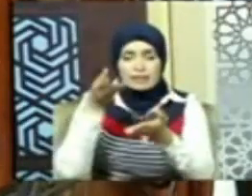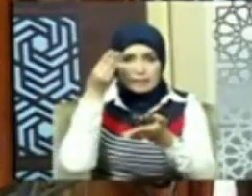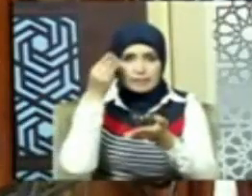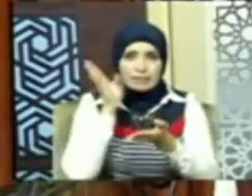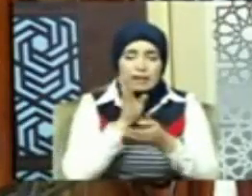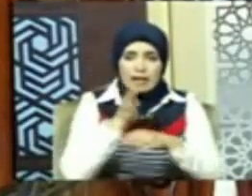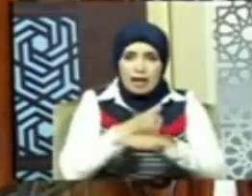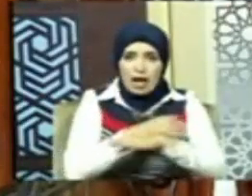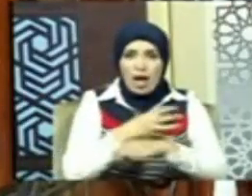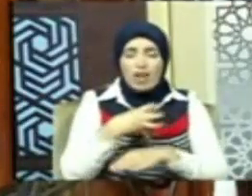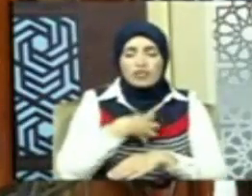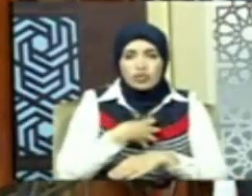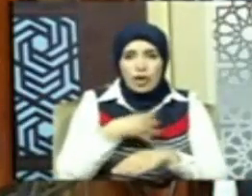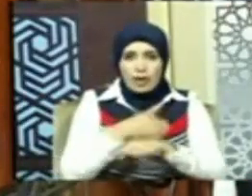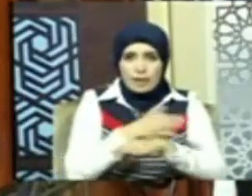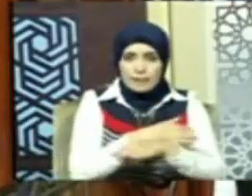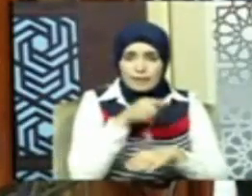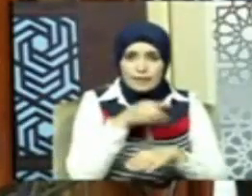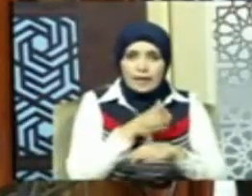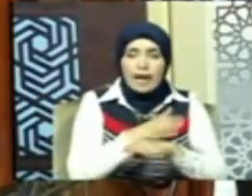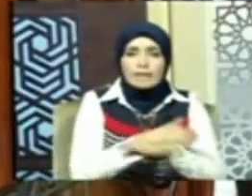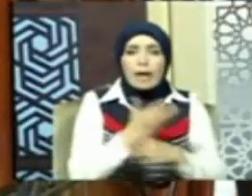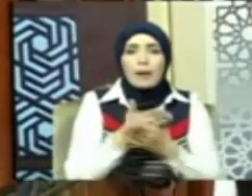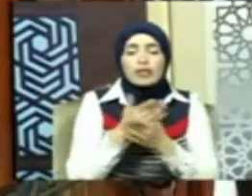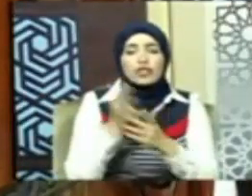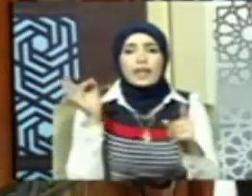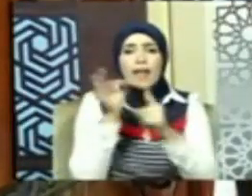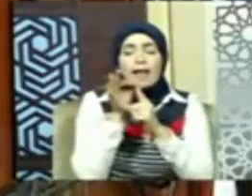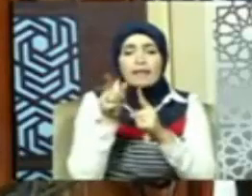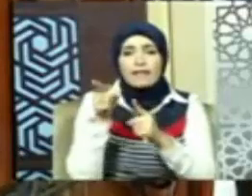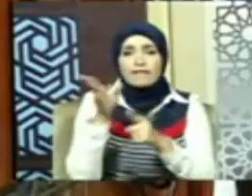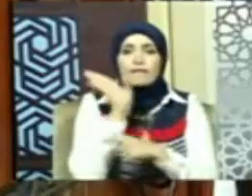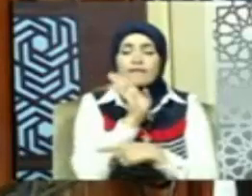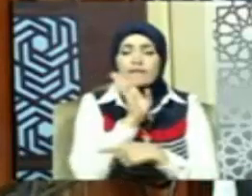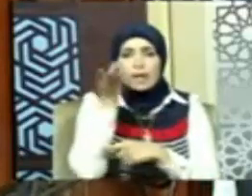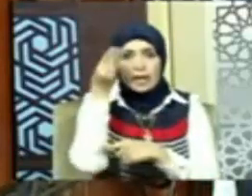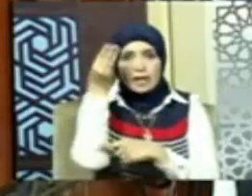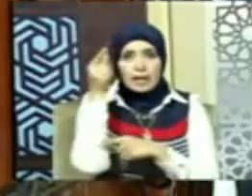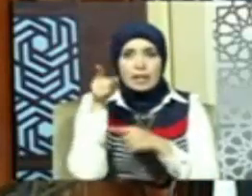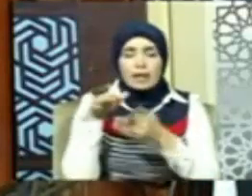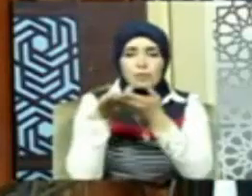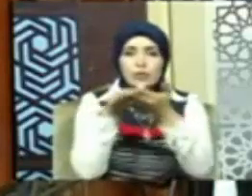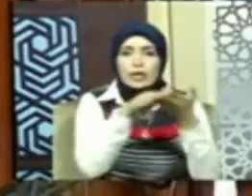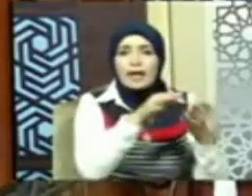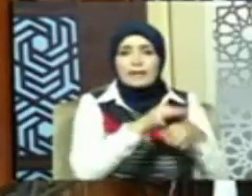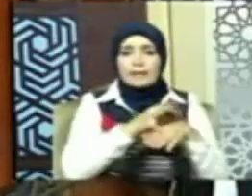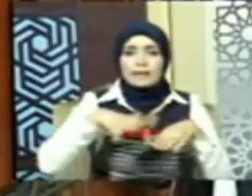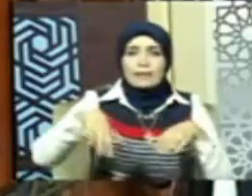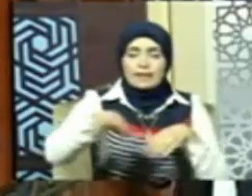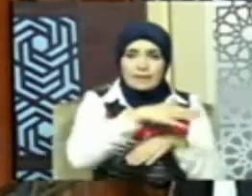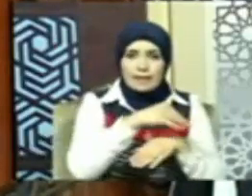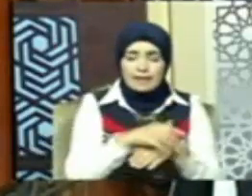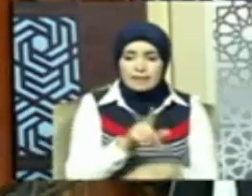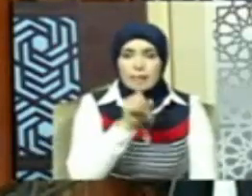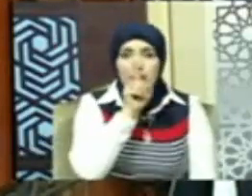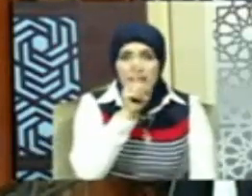به غاسا، أأشقى به غاسا وأجنيه زلة،